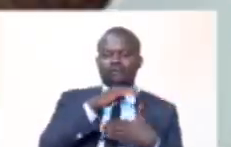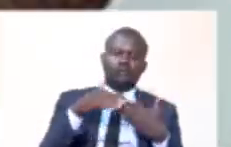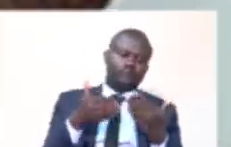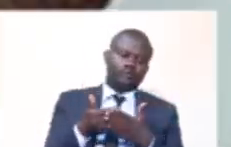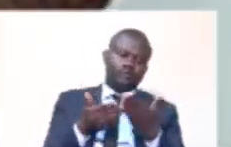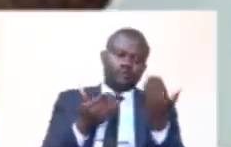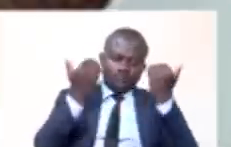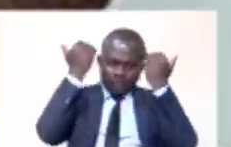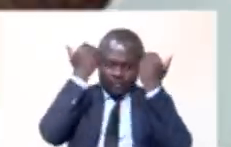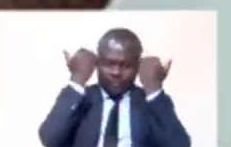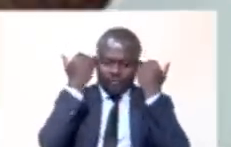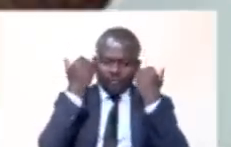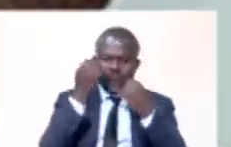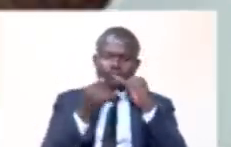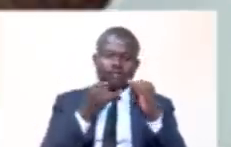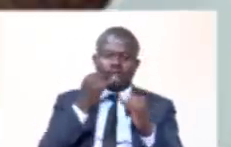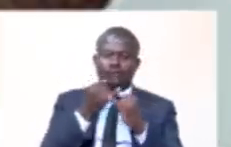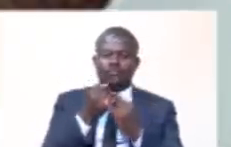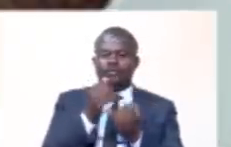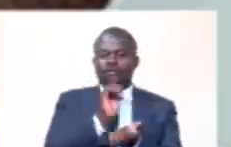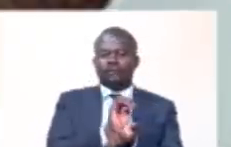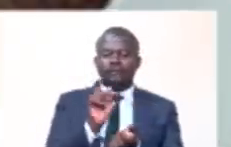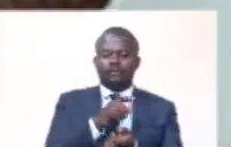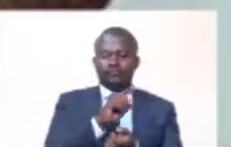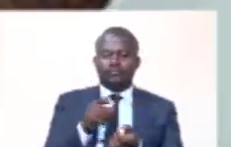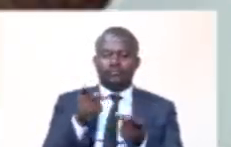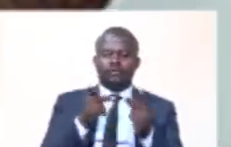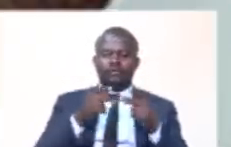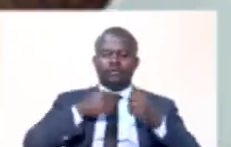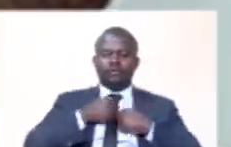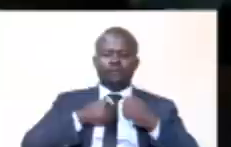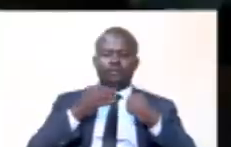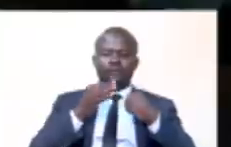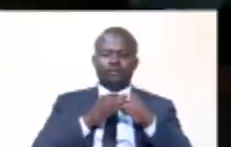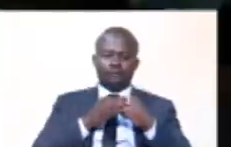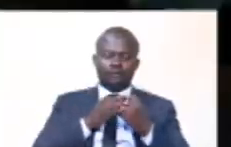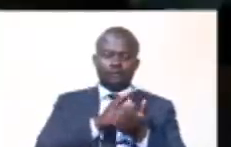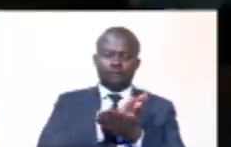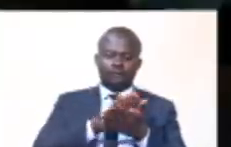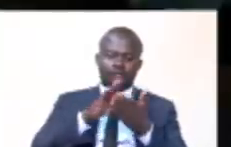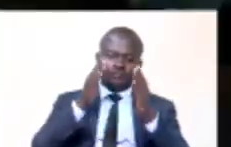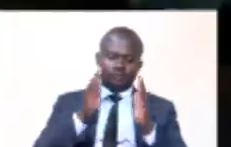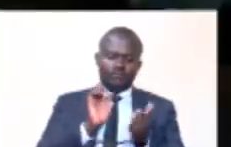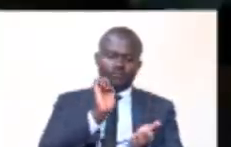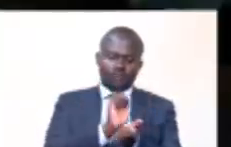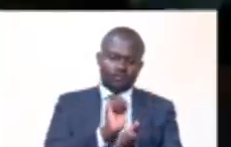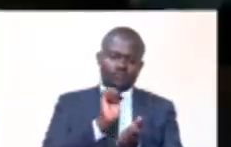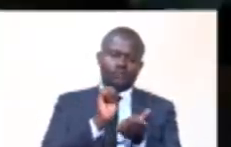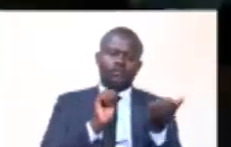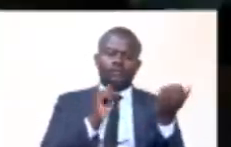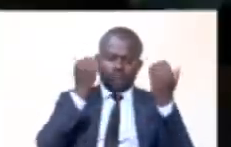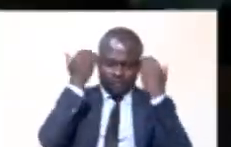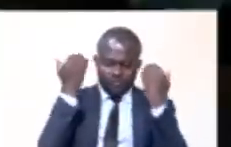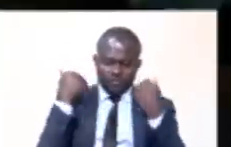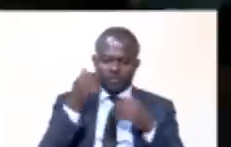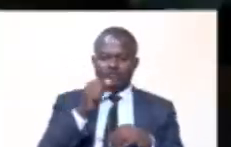y'insigarira y'inkiko mpuzamahanga mpanabyaha ku bijyanye n'aho Abanyarwanda umunani bagizwe abere cyangwa bakatiwe n'urukiko rwahoze